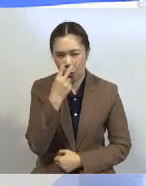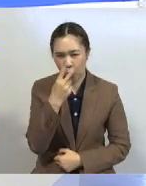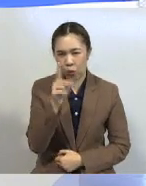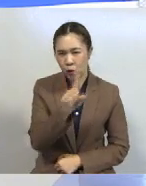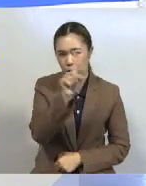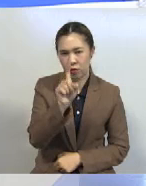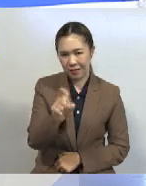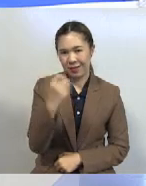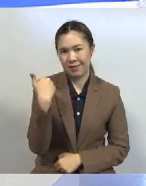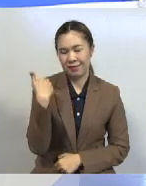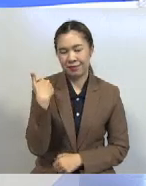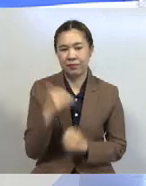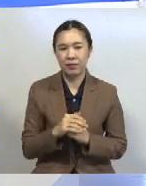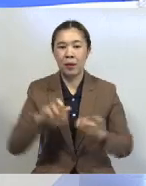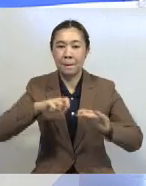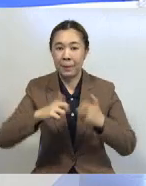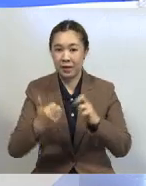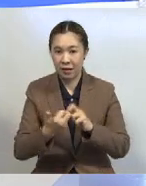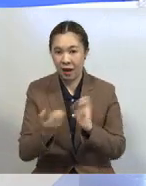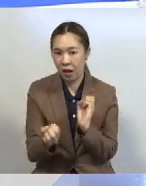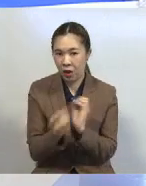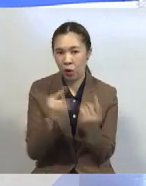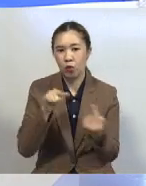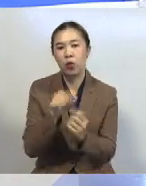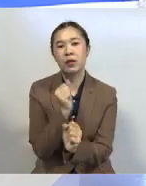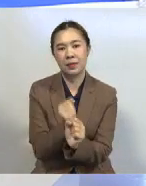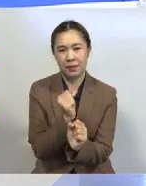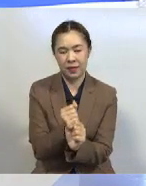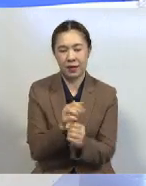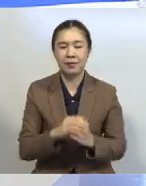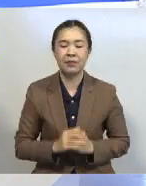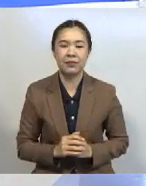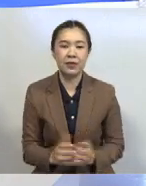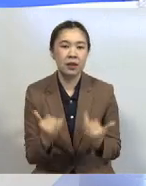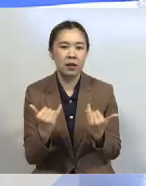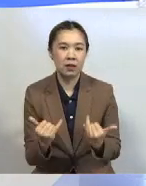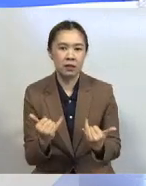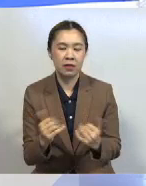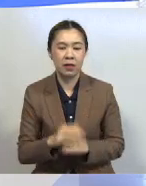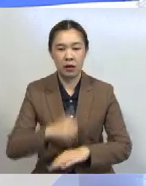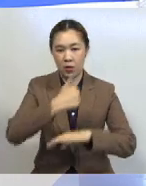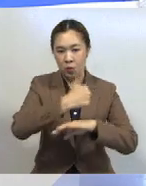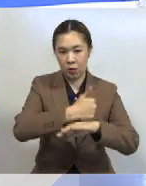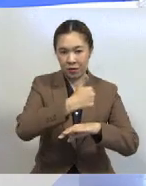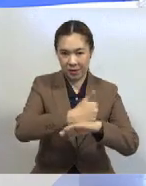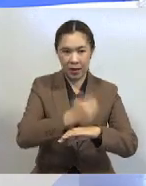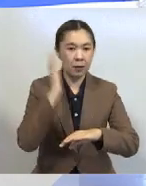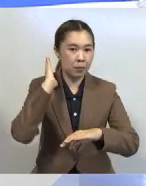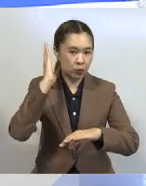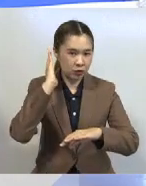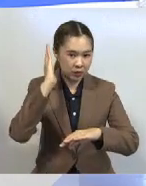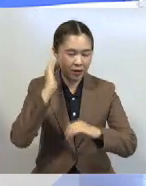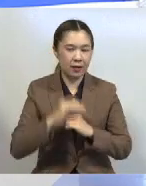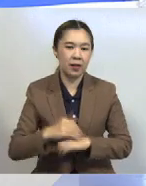านกันนะคะว่าน่าจะเป็นปัญหาเรื่องของการทำงานล่าสุดเมื่อช่วงสายๆที่ผ่านมาค่ะทั้งหัวหน้าวิเชียรแล้วก็ท